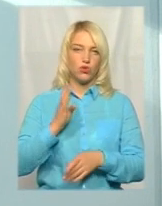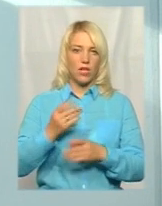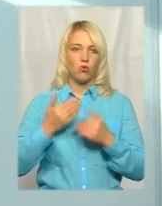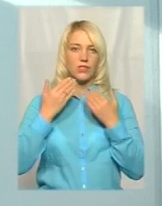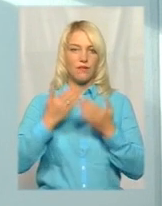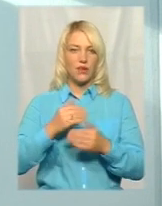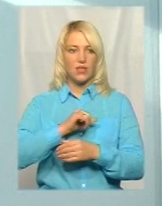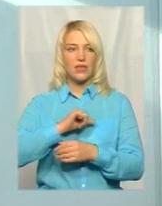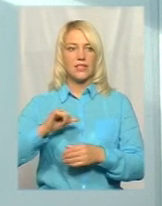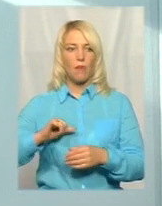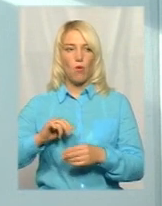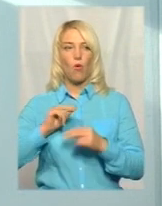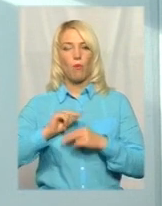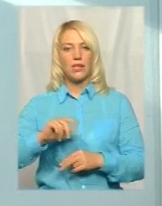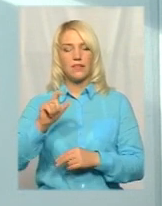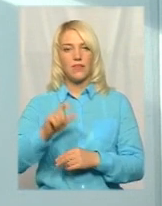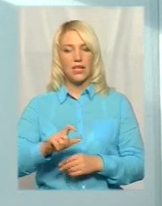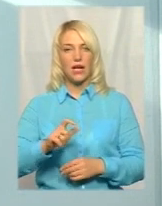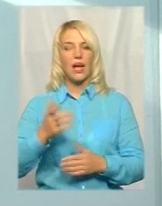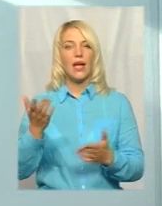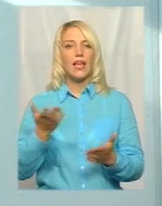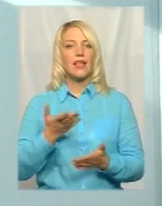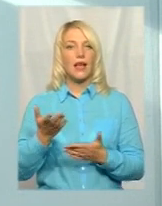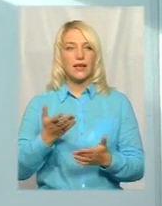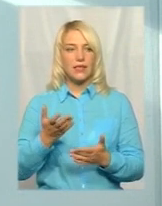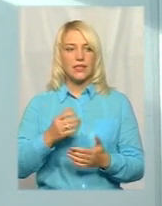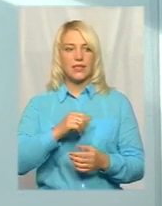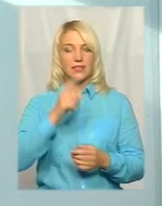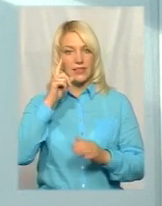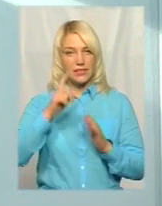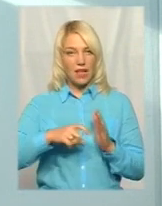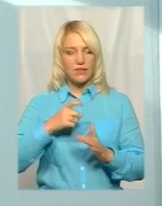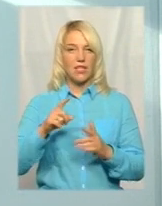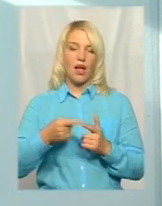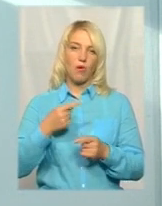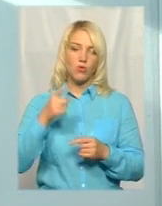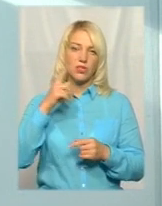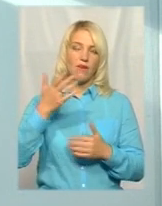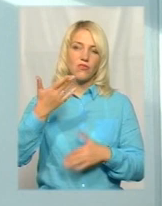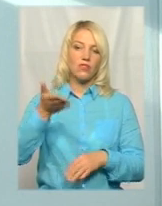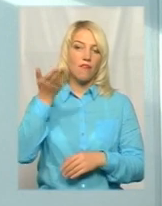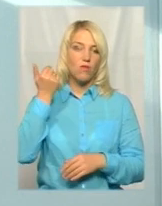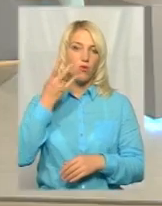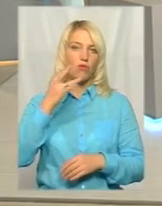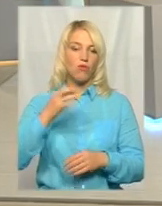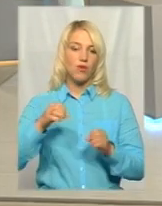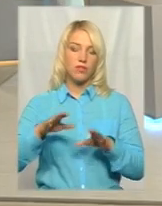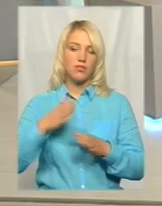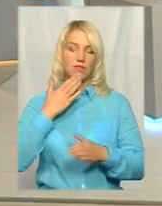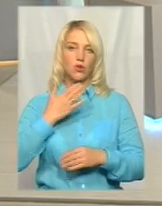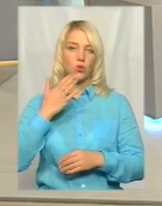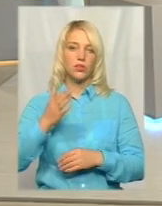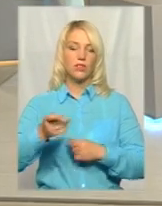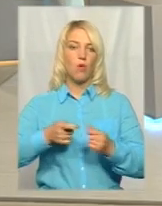звернення самого працівника, який, ну, дізнався або знає про це давно вже, але вирішив звернутися до